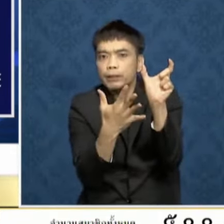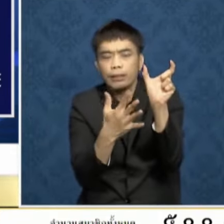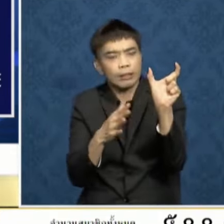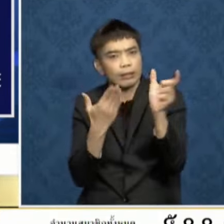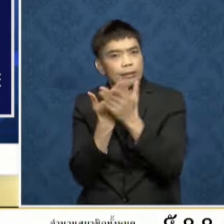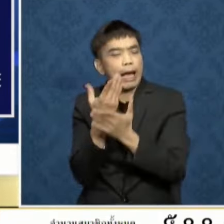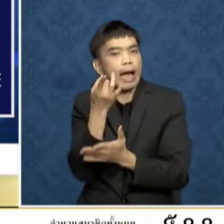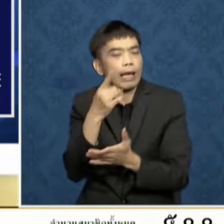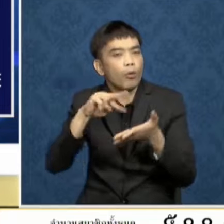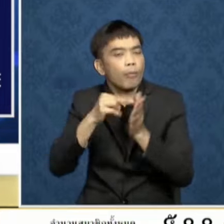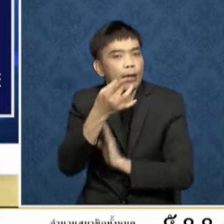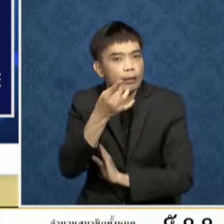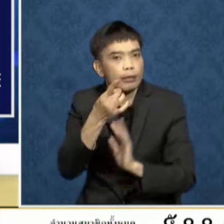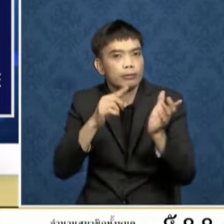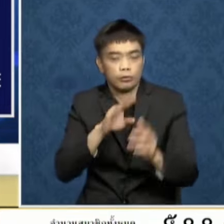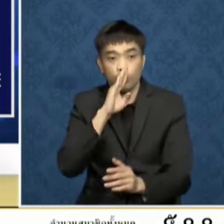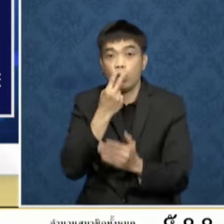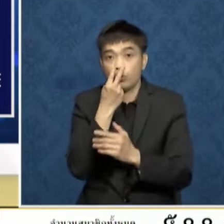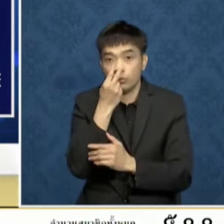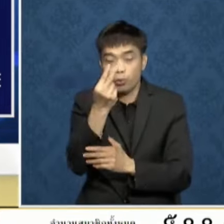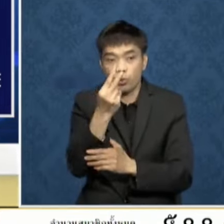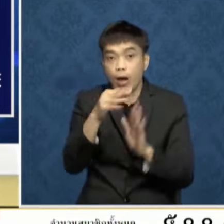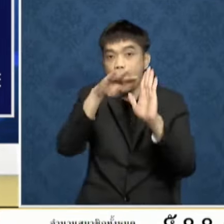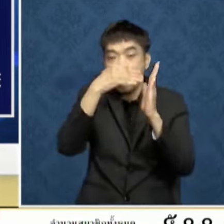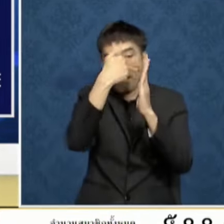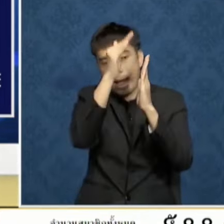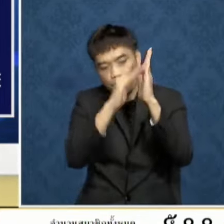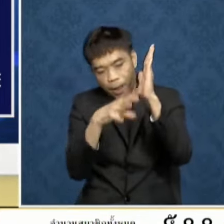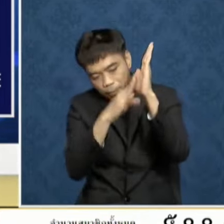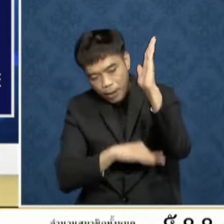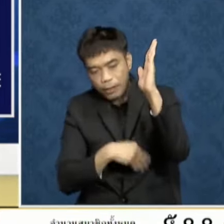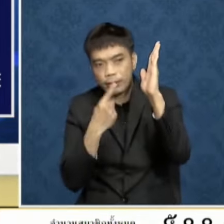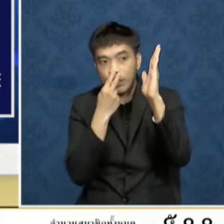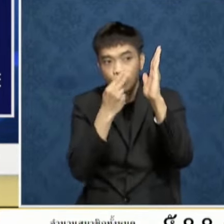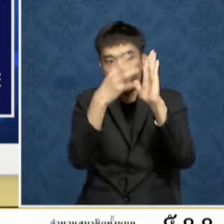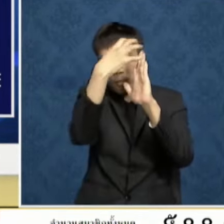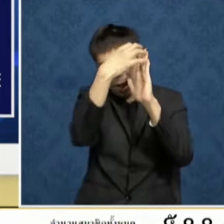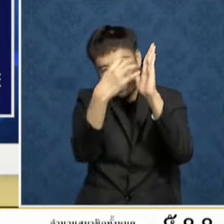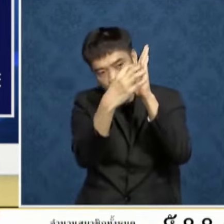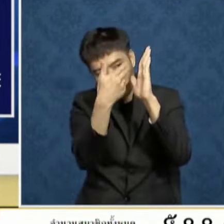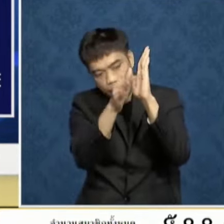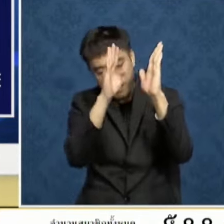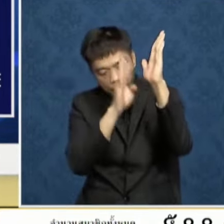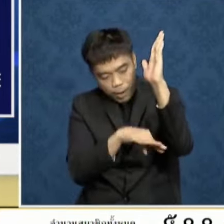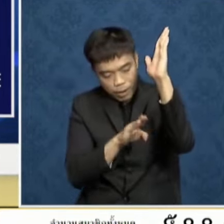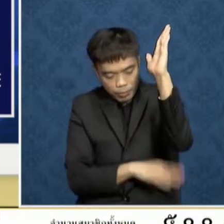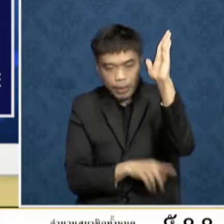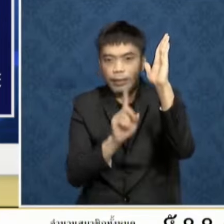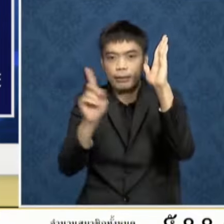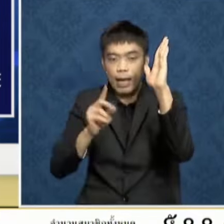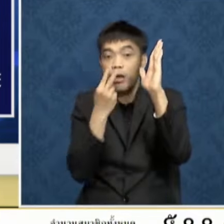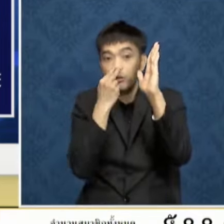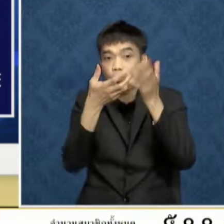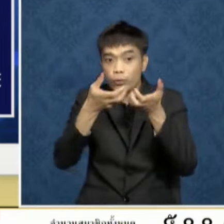ทางแบบนี้นะคะหากแยกดูตามรายภาคค่ะเราก็จะเห็นว่าทุกๆภาคที่สามารถแยกได้นะคะตาม